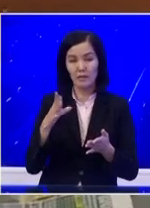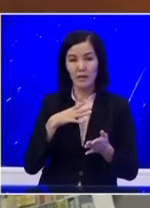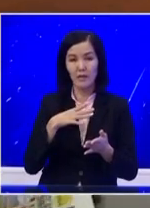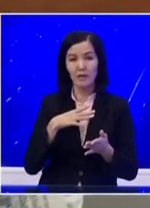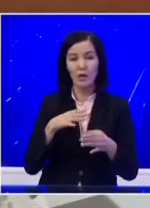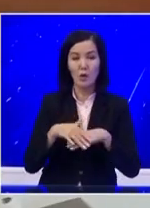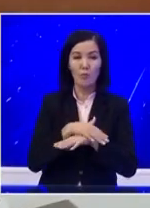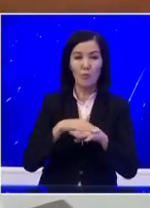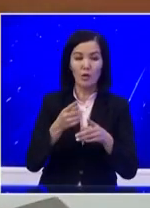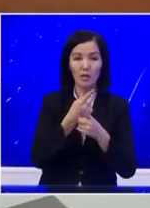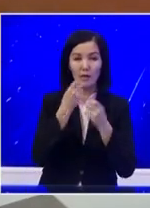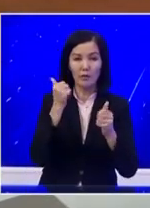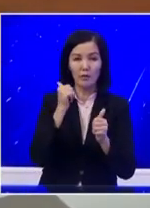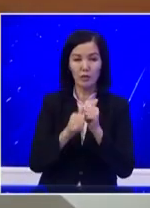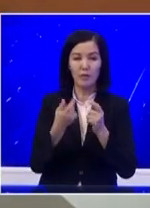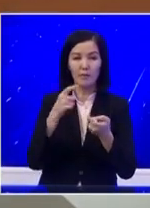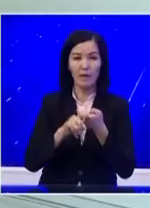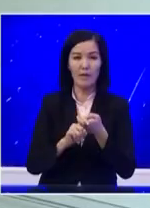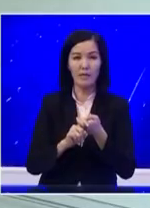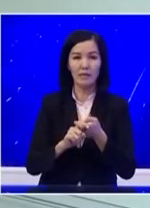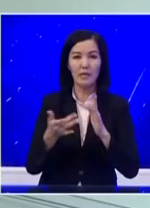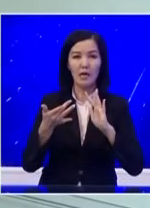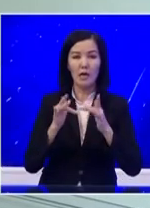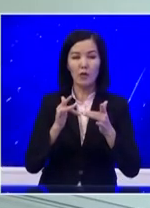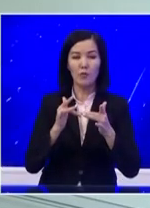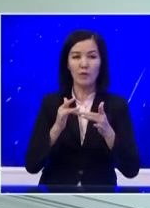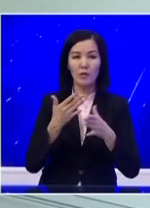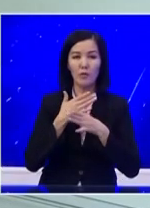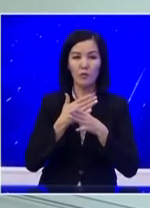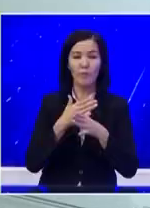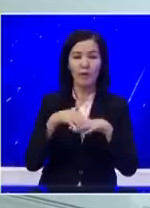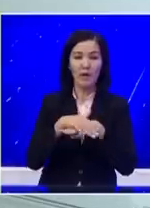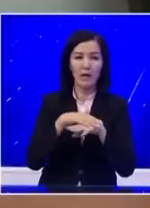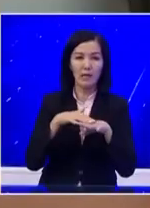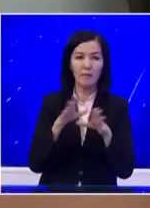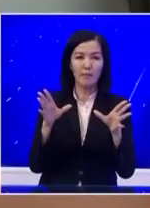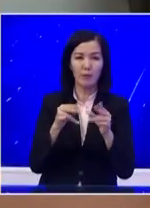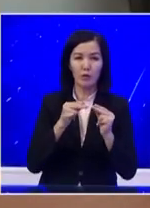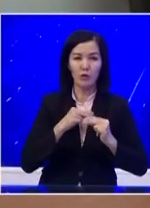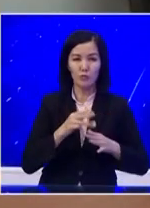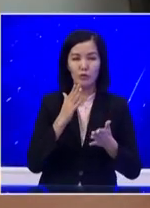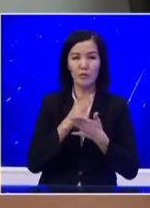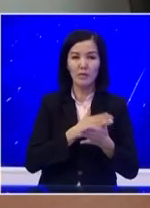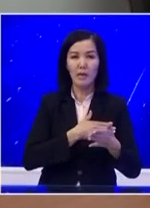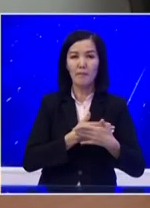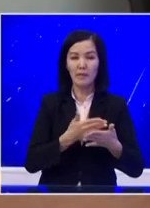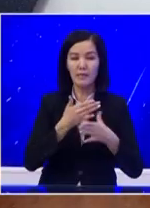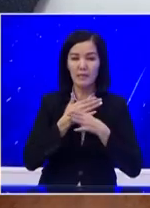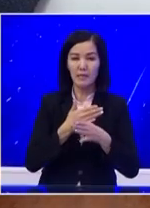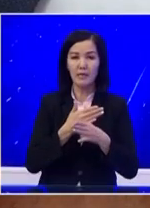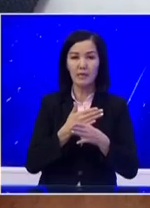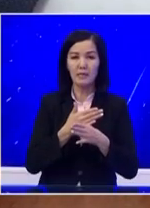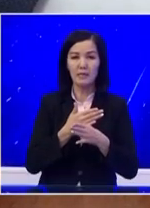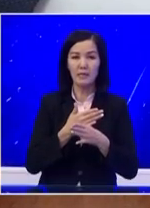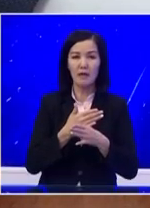ақпарат қызметкерлерімен жиі байланыс орнатып, әлеуметтік желі арқылы халықпен де тығыз жұмыс жасайды. Белсенділігінің арқасында бүгінде